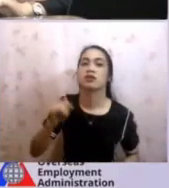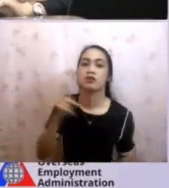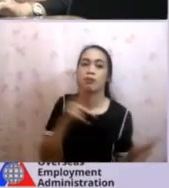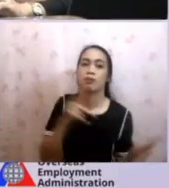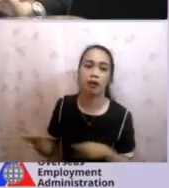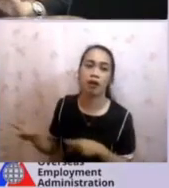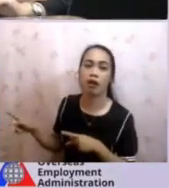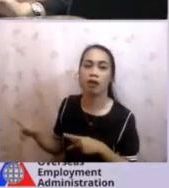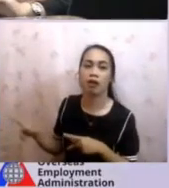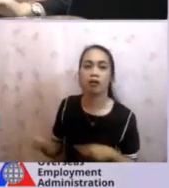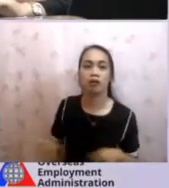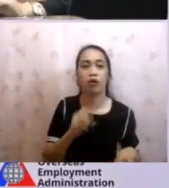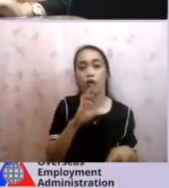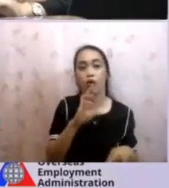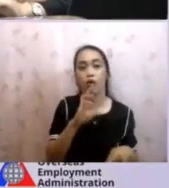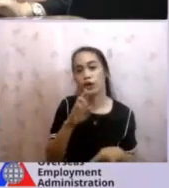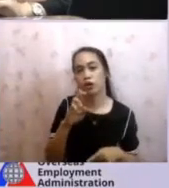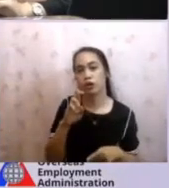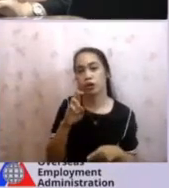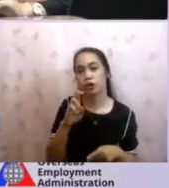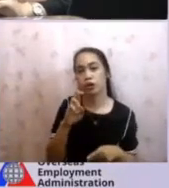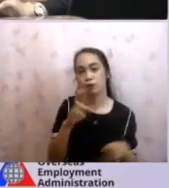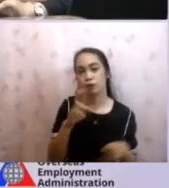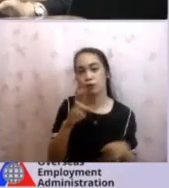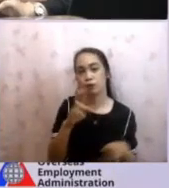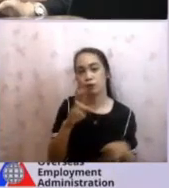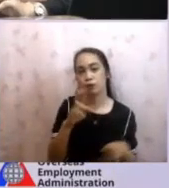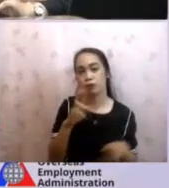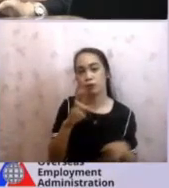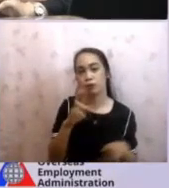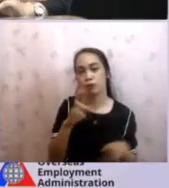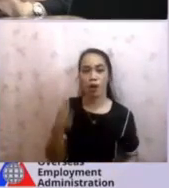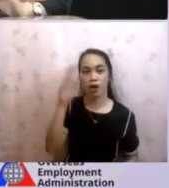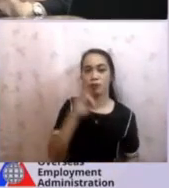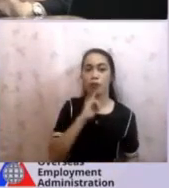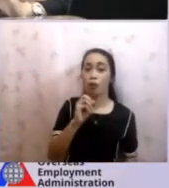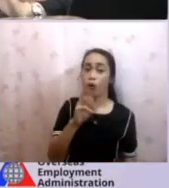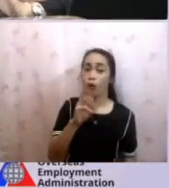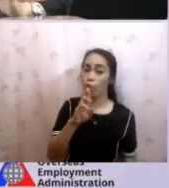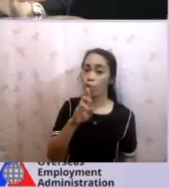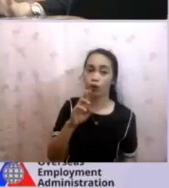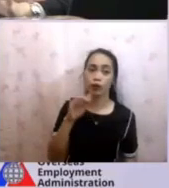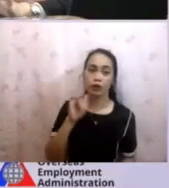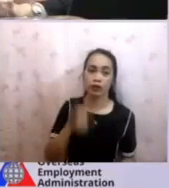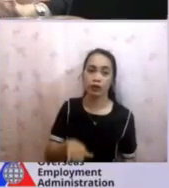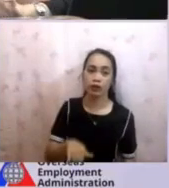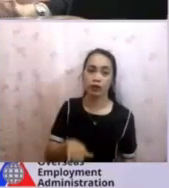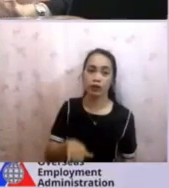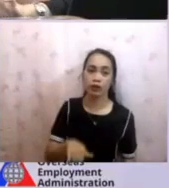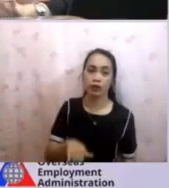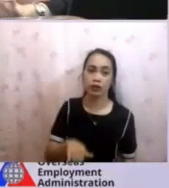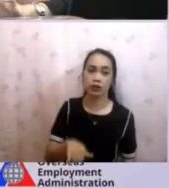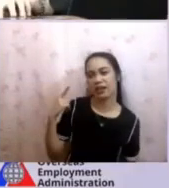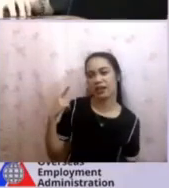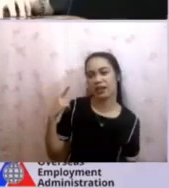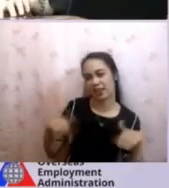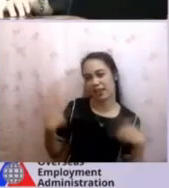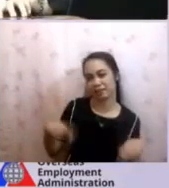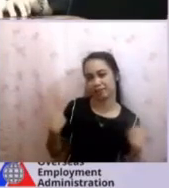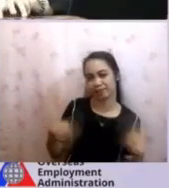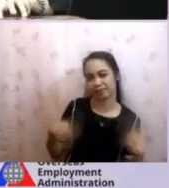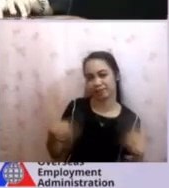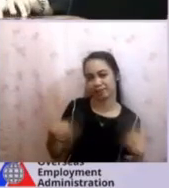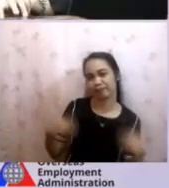magsige ra man kaguhat o kanusa pa ka katawagan if nadawat ba ka or wala. Kaya nasa uban mong good HR, nga tapulan sad kayo